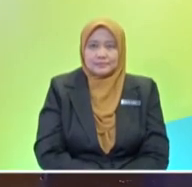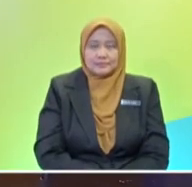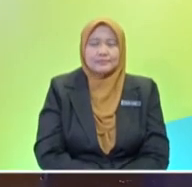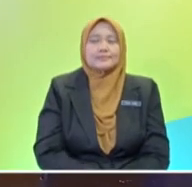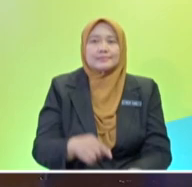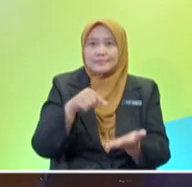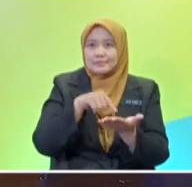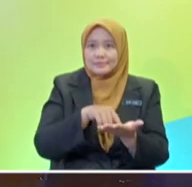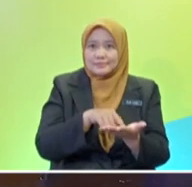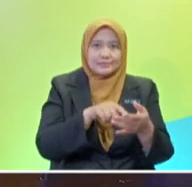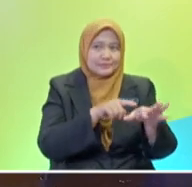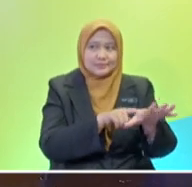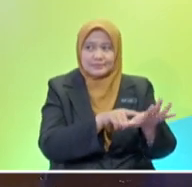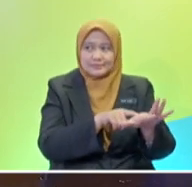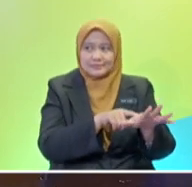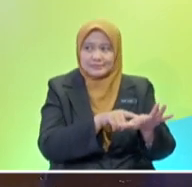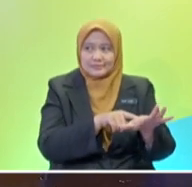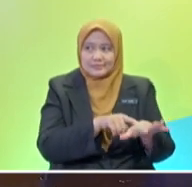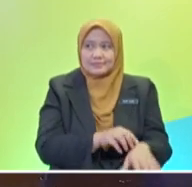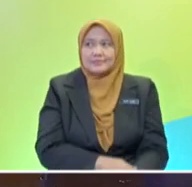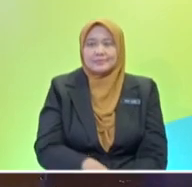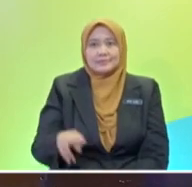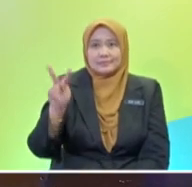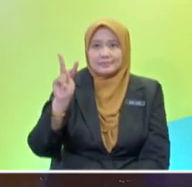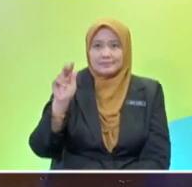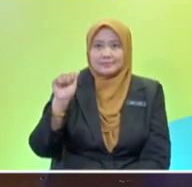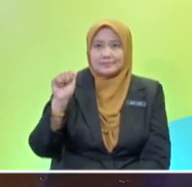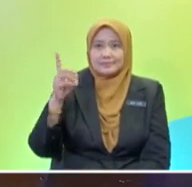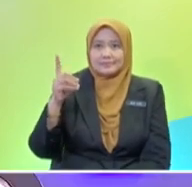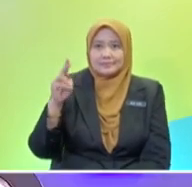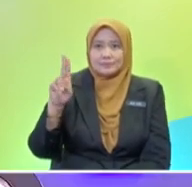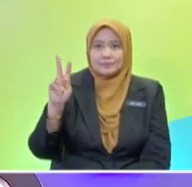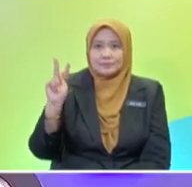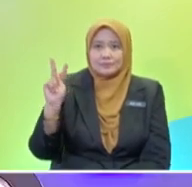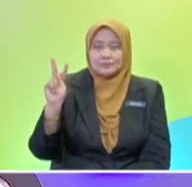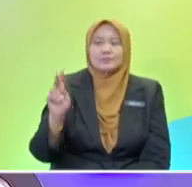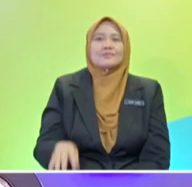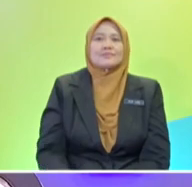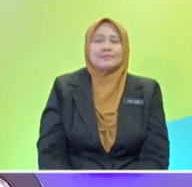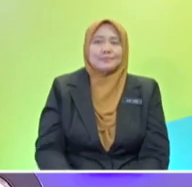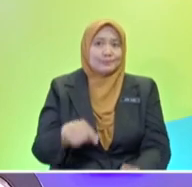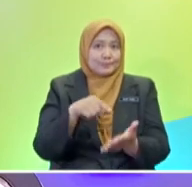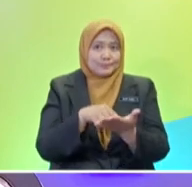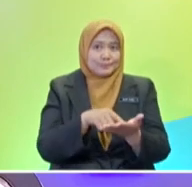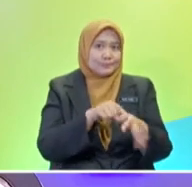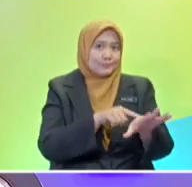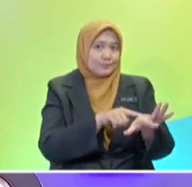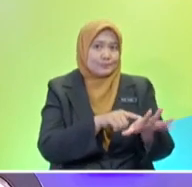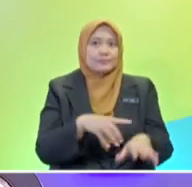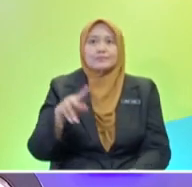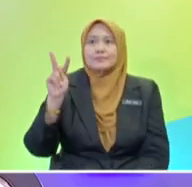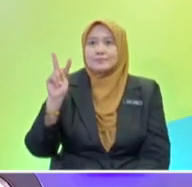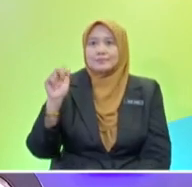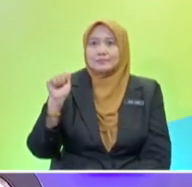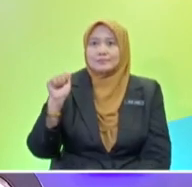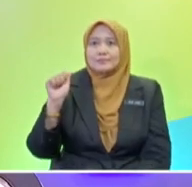pula daun kaduk. Pernah tengok daun kaduk? Inilah daun kaduk. Macam daun sirih. Tapi bukan